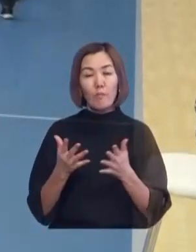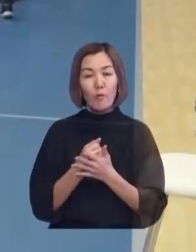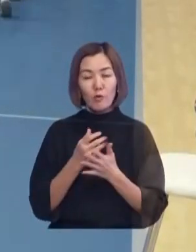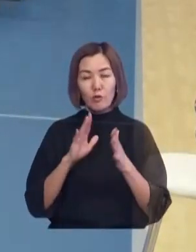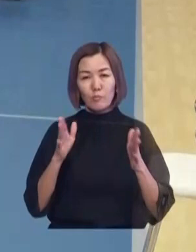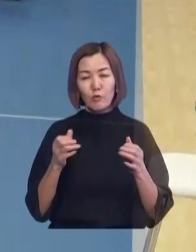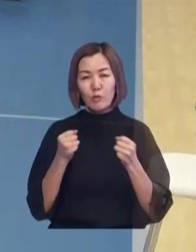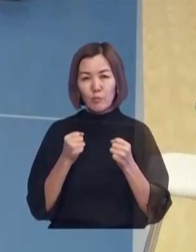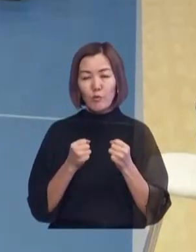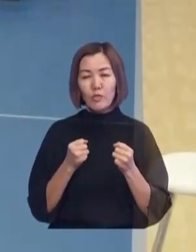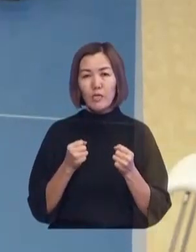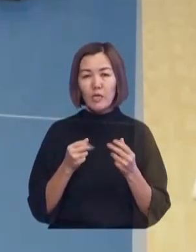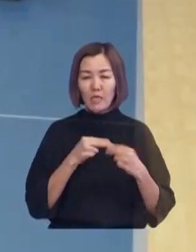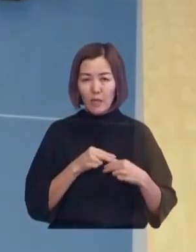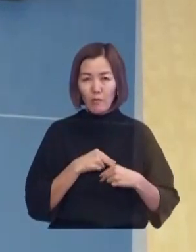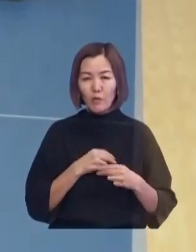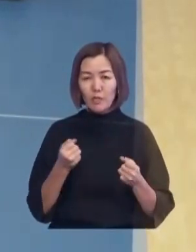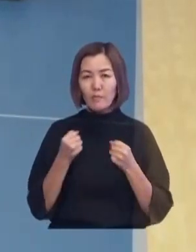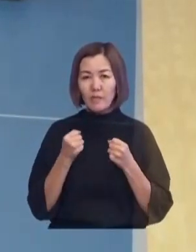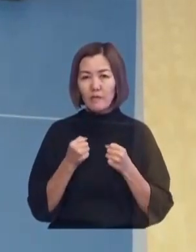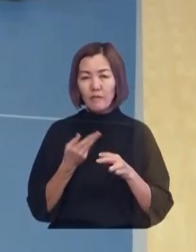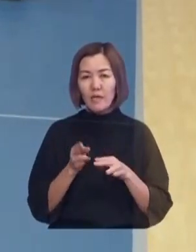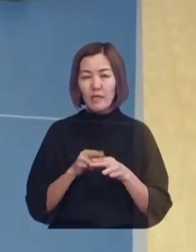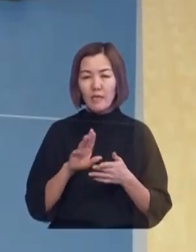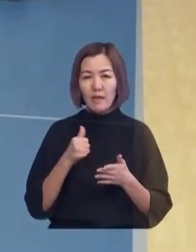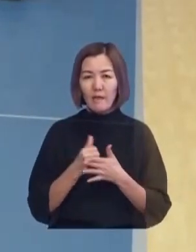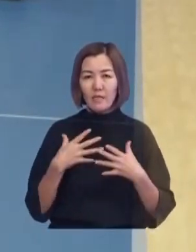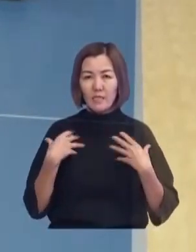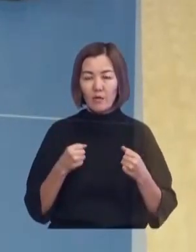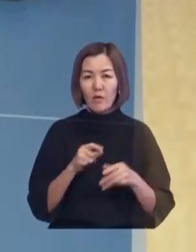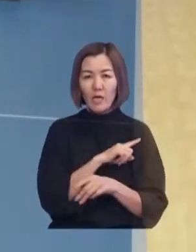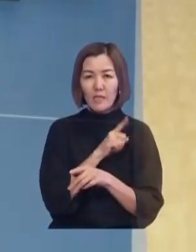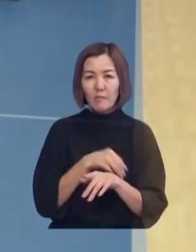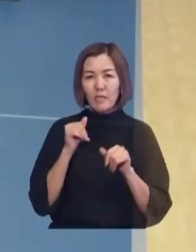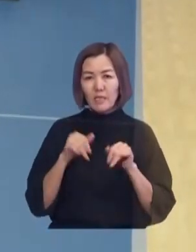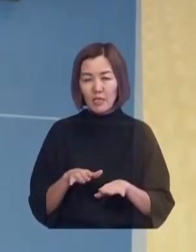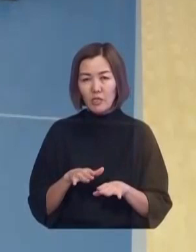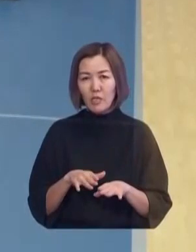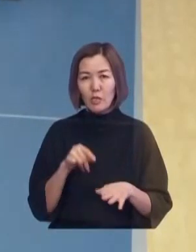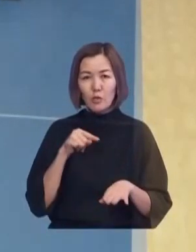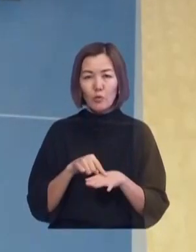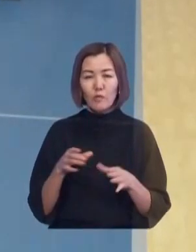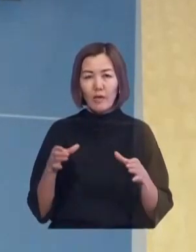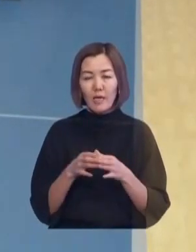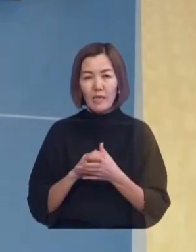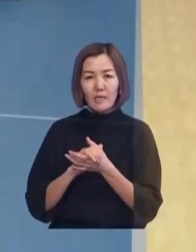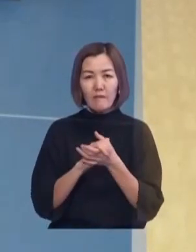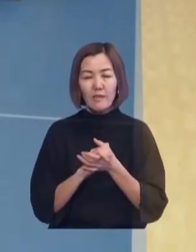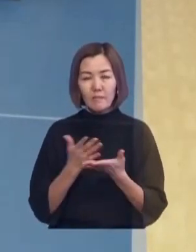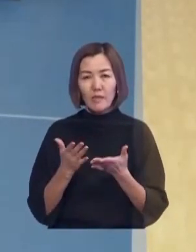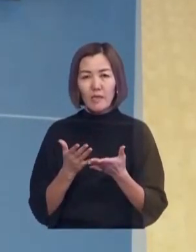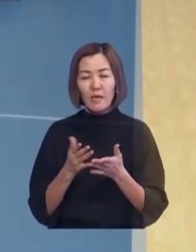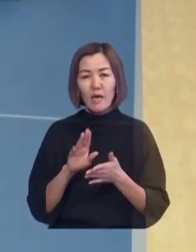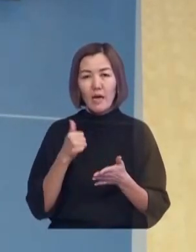и в спорте. Физкультура – главный источник силы и здоровья, развивает смелость, решительность, прививает чувство коллективизма, дисциплины,